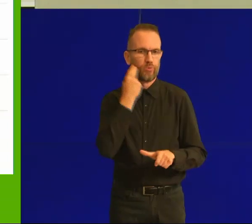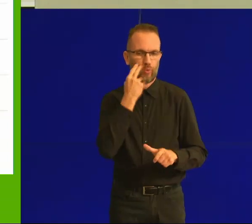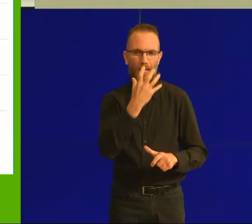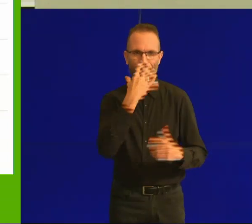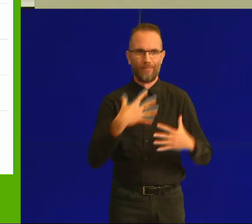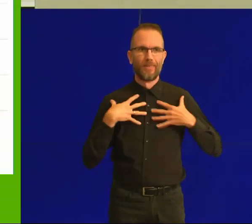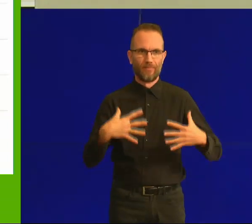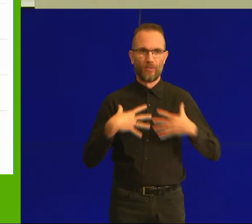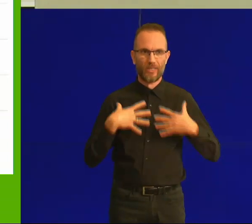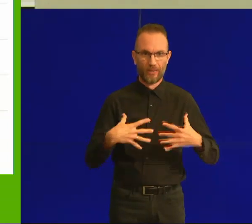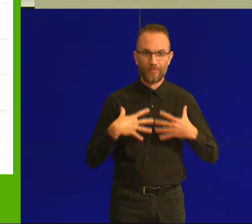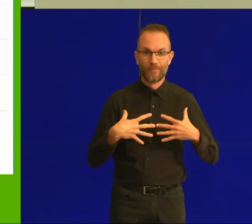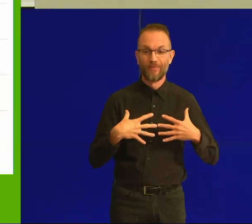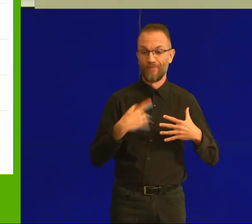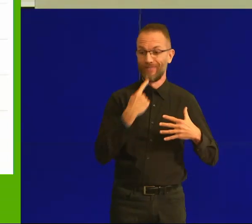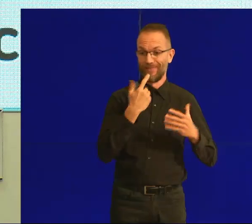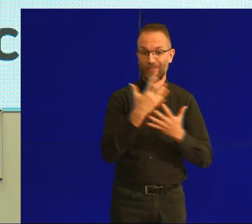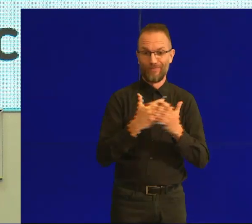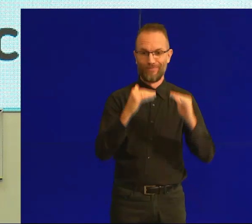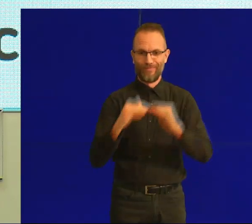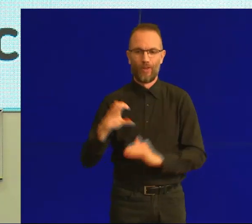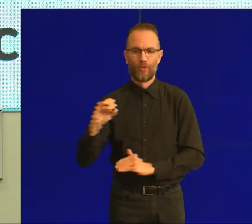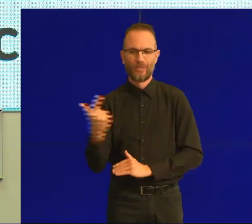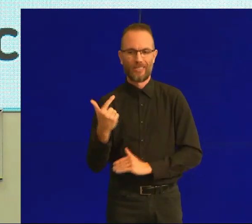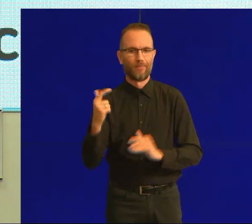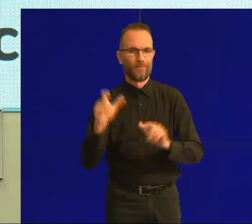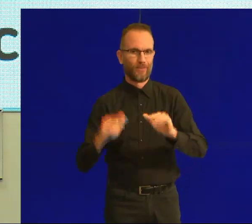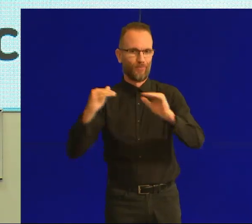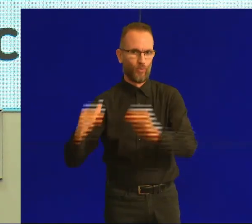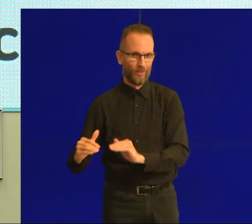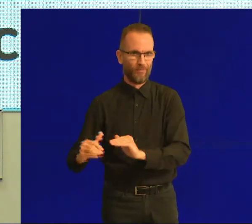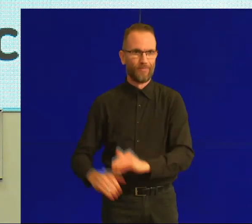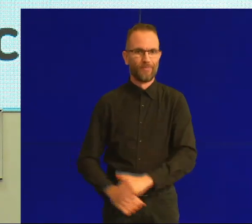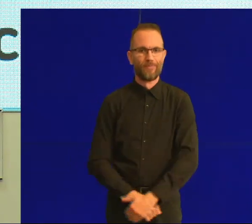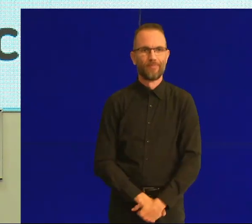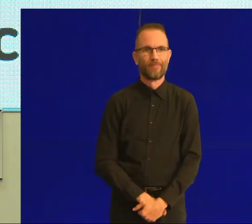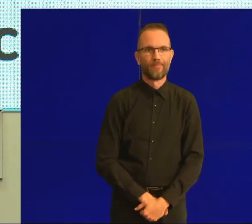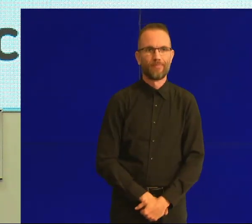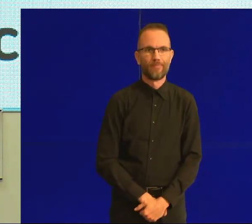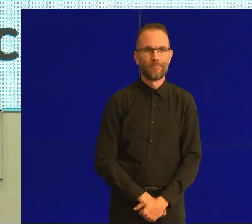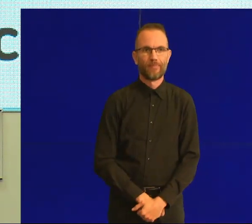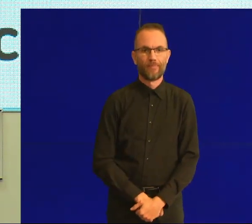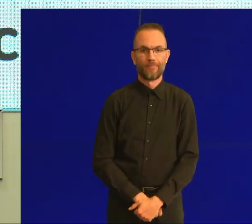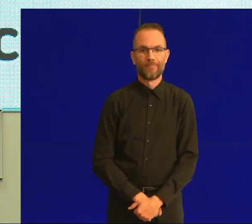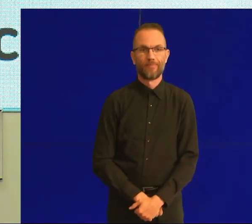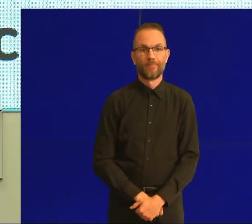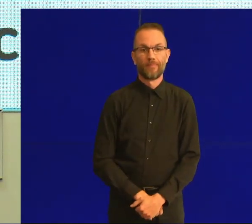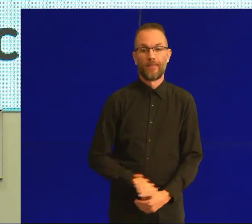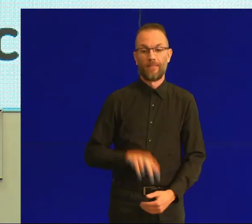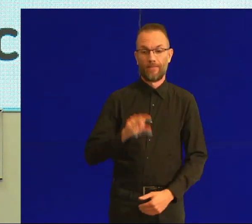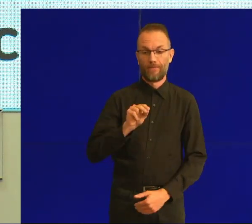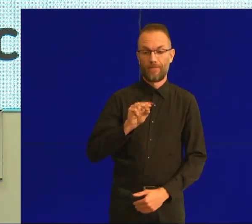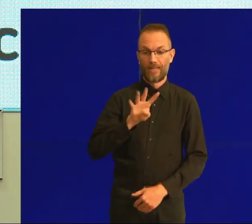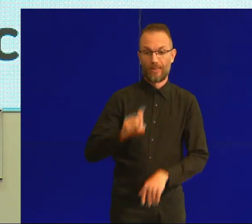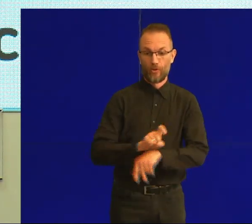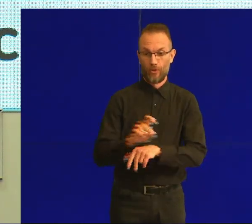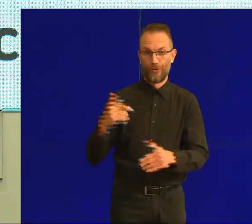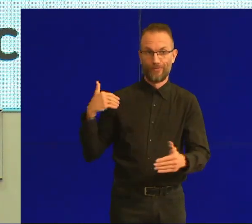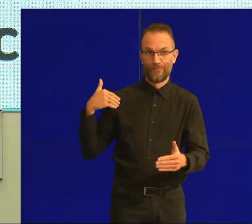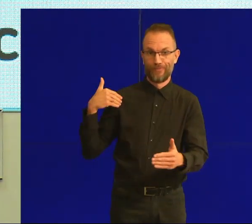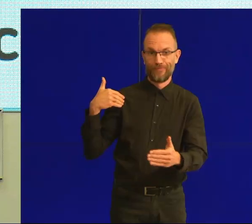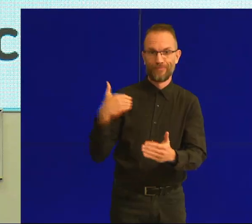à hier au cours des 24 dernières heures nous avons été informés du décès